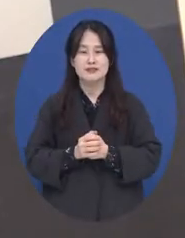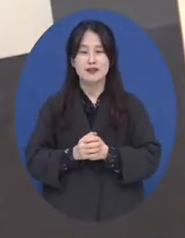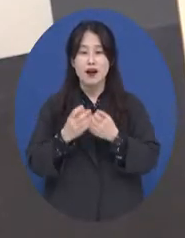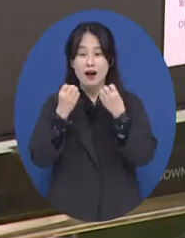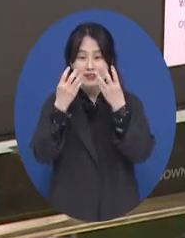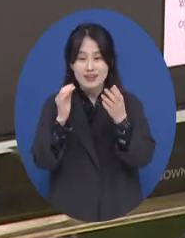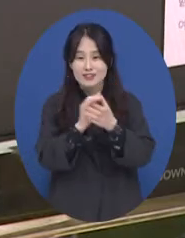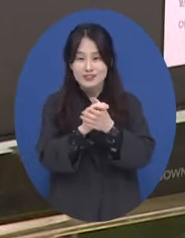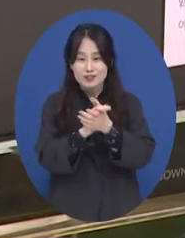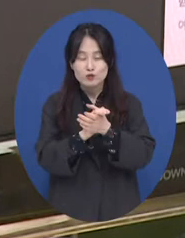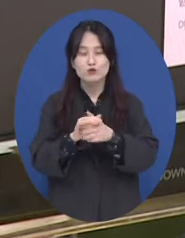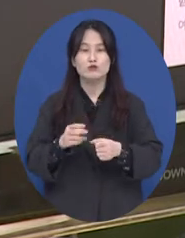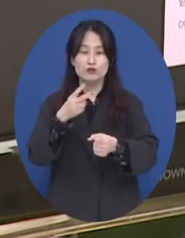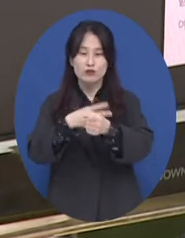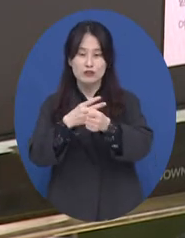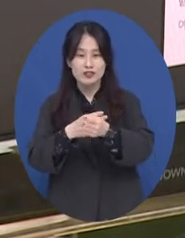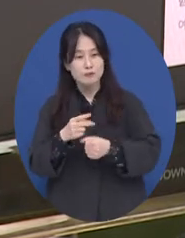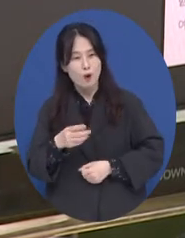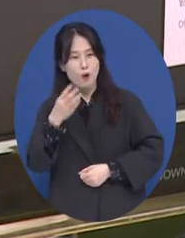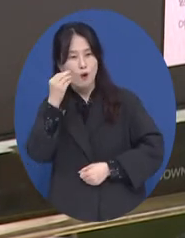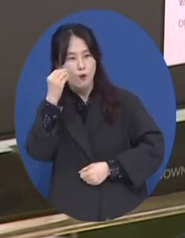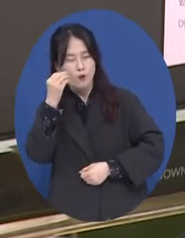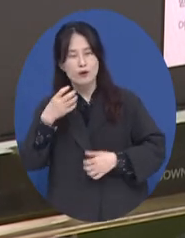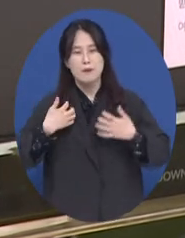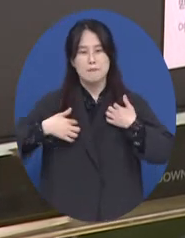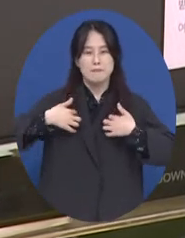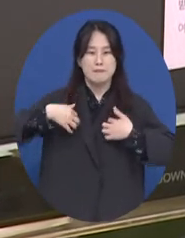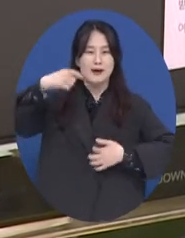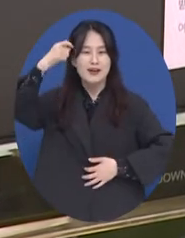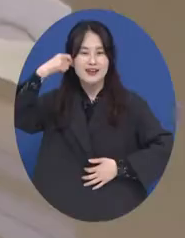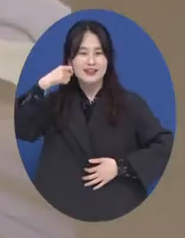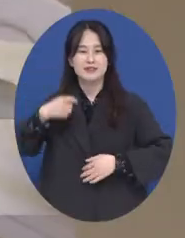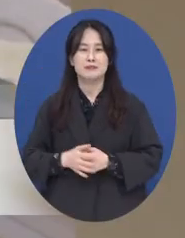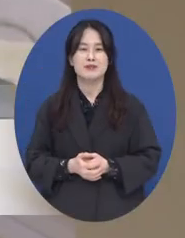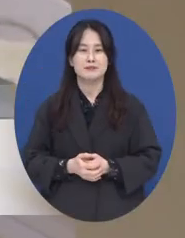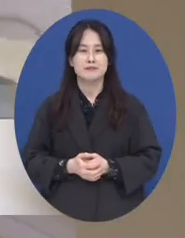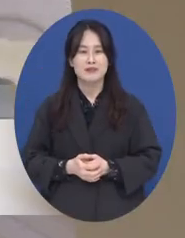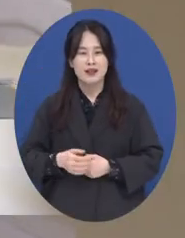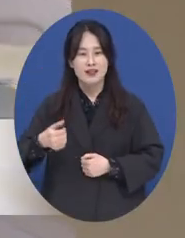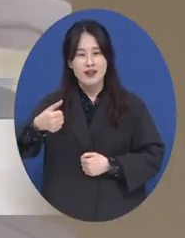새 식구들과 선생님이 신기하기도 반갑기도 합니다.